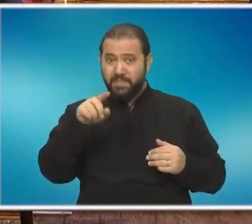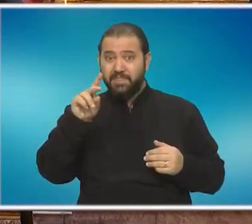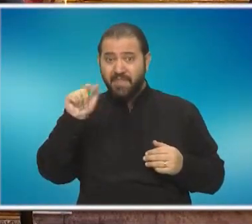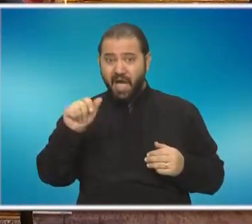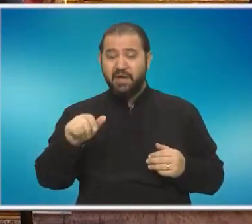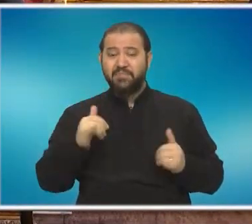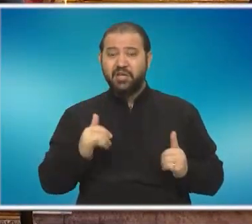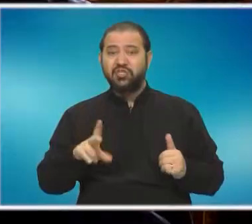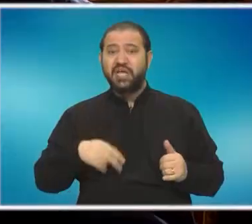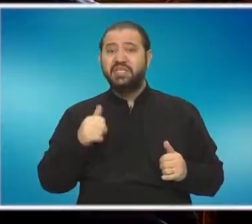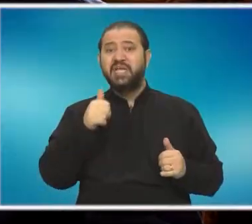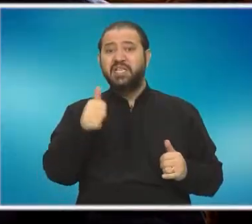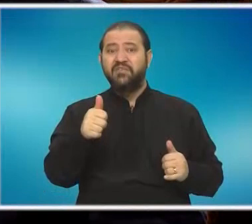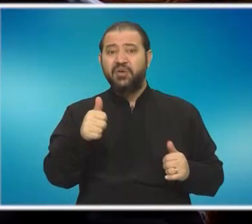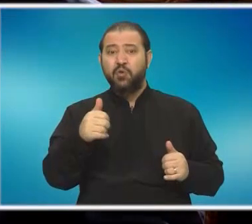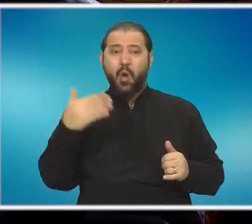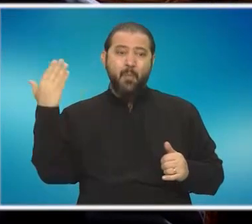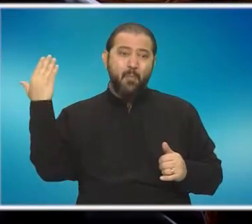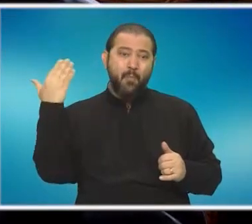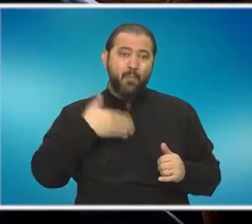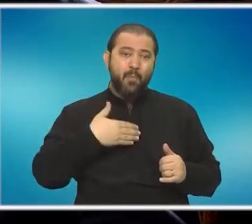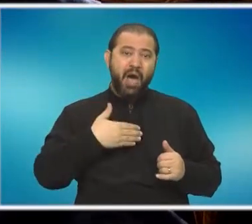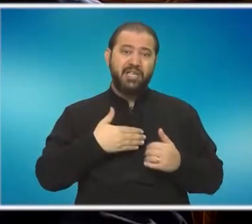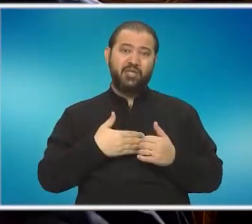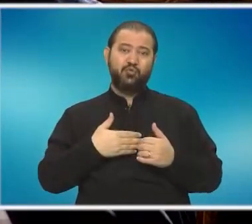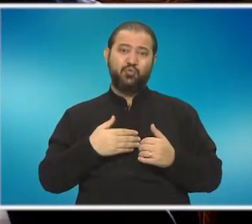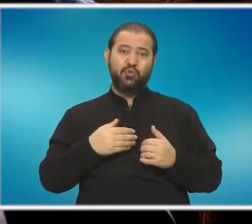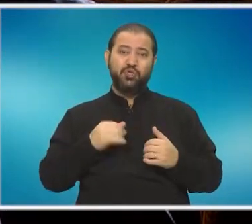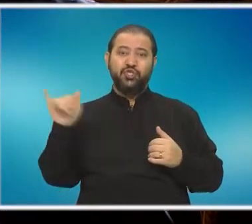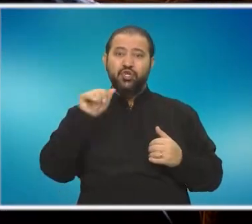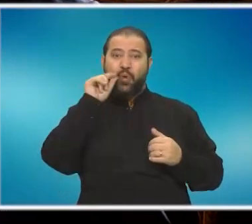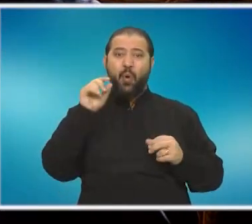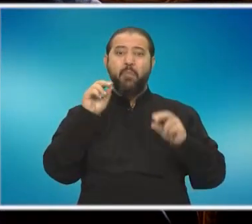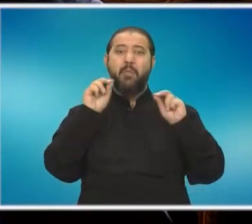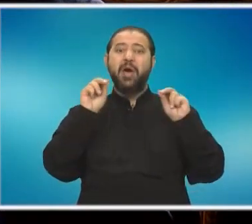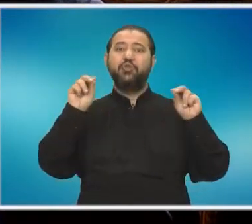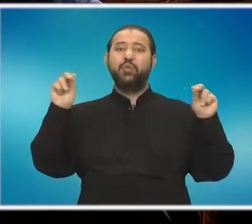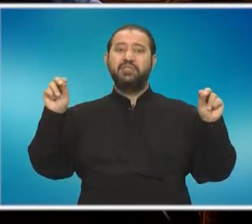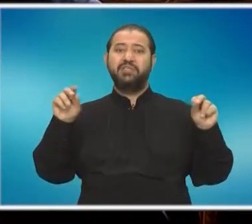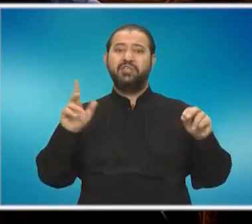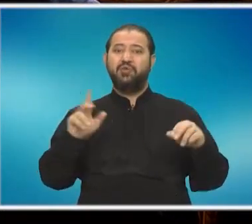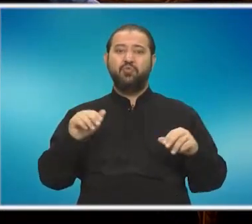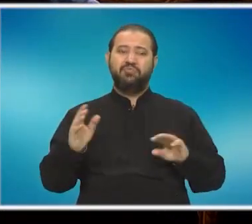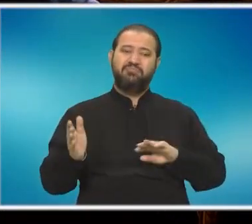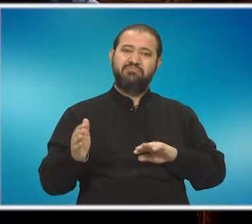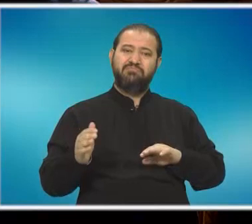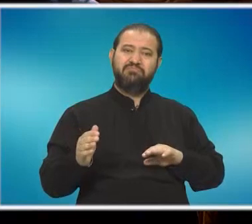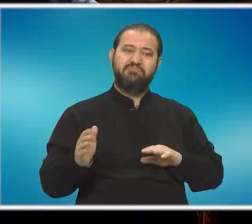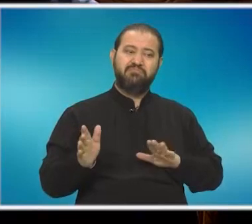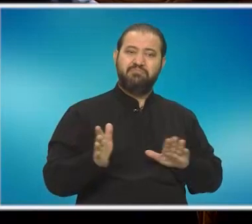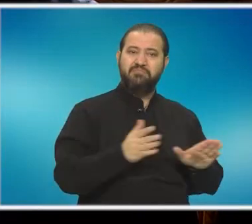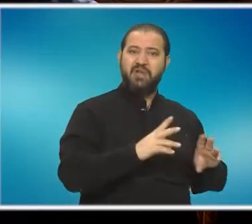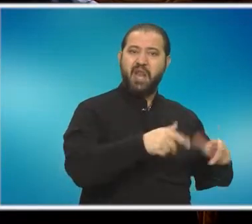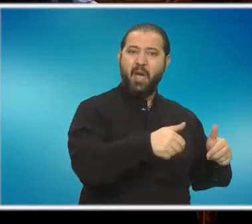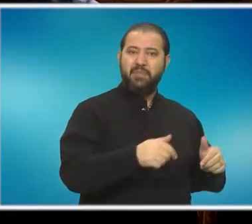E mărturia. Martirul și mărturisitorul nu se dă în loc de la